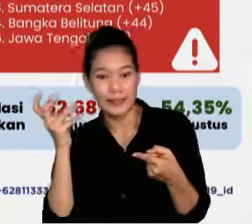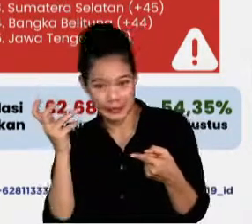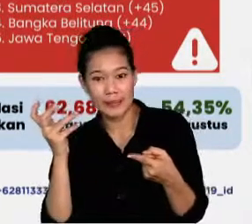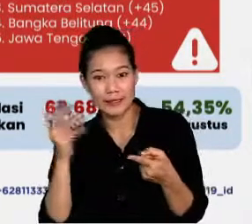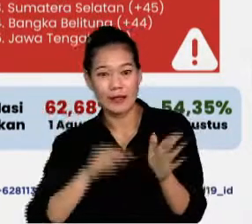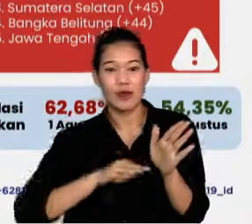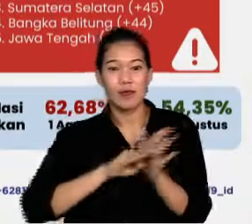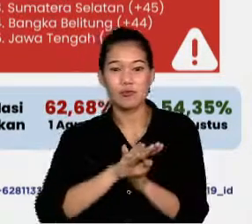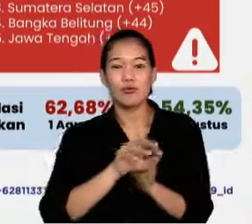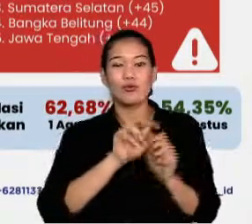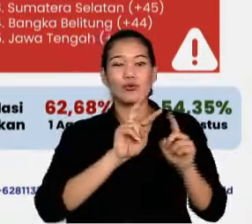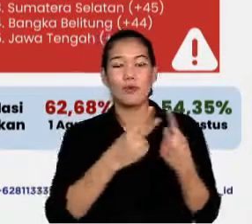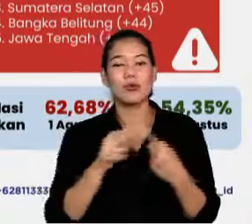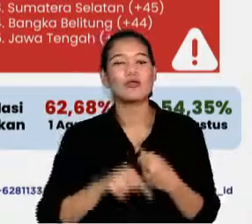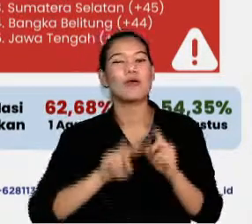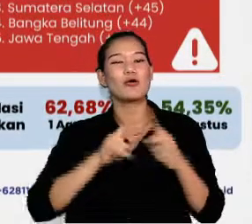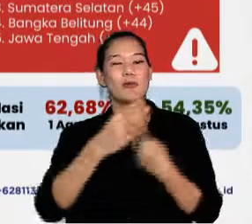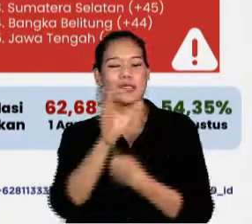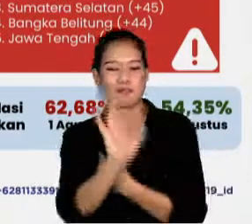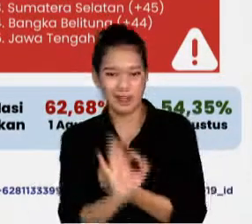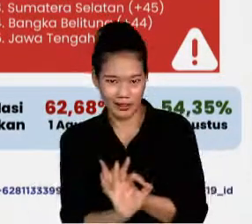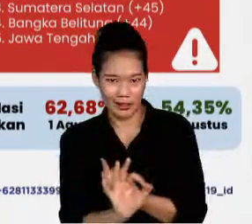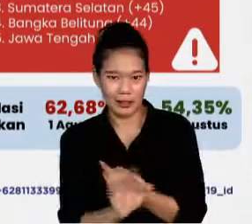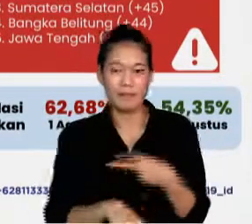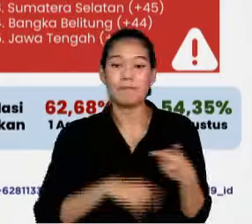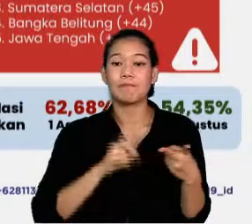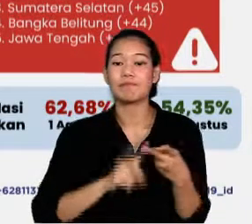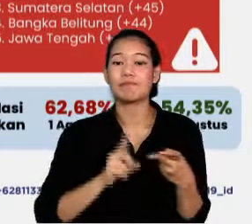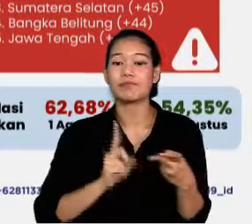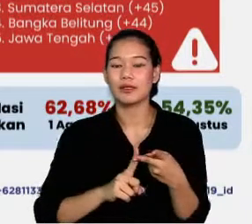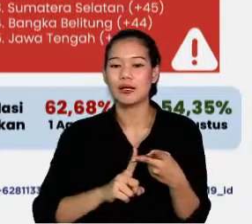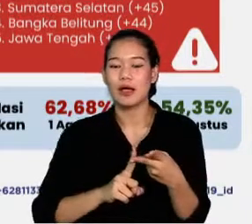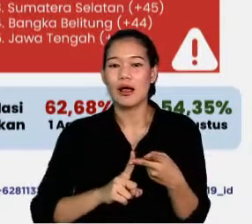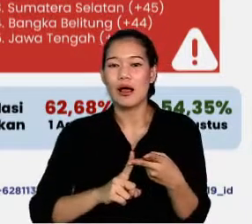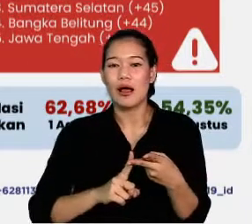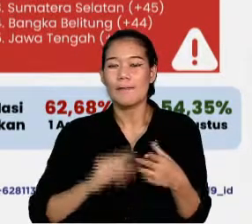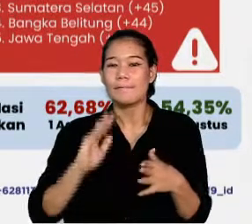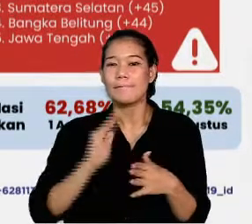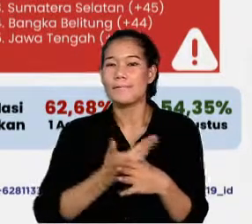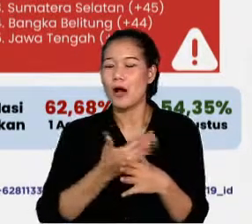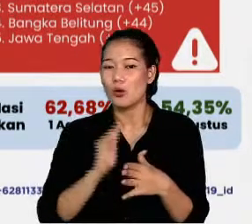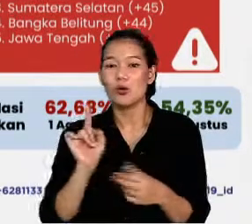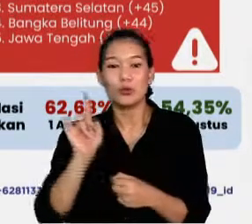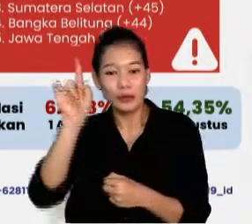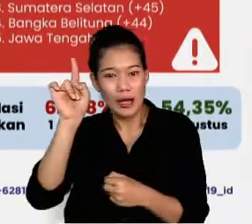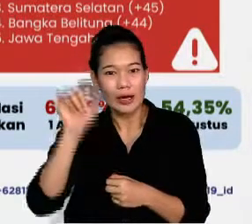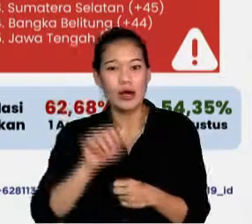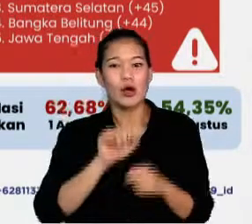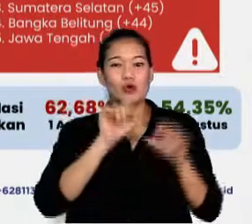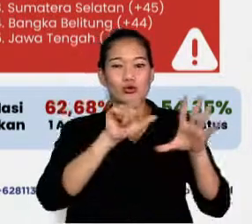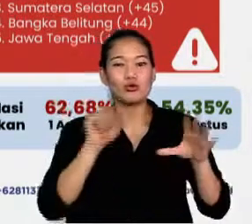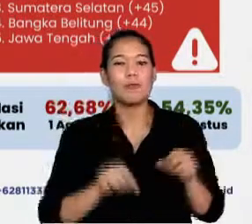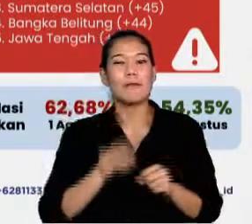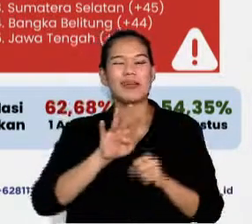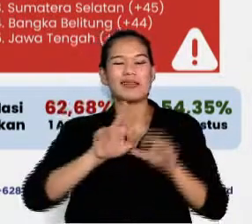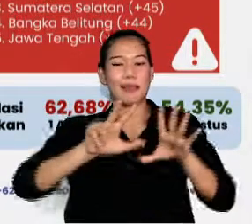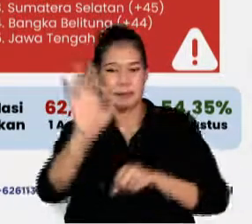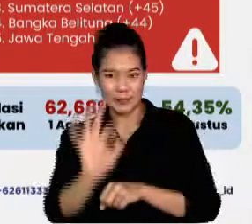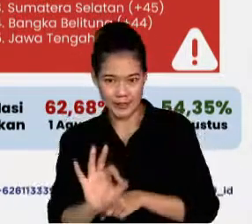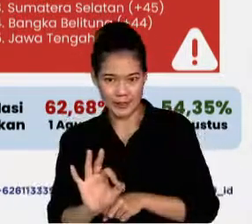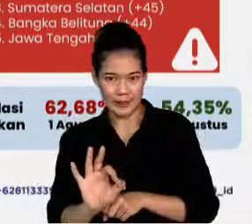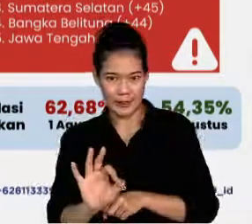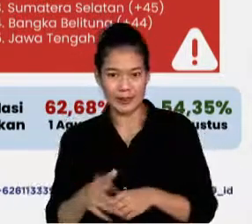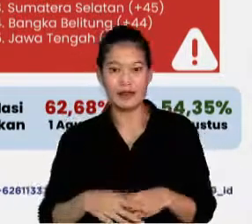naik 12,2 belas persen kemudian Maluku Utara naik 7,4 Delapan